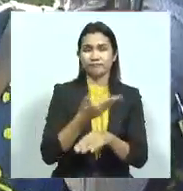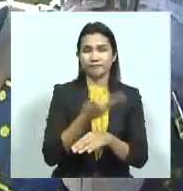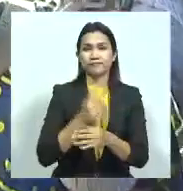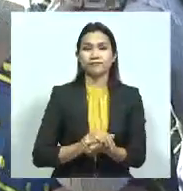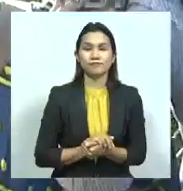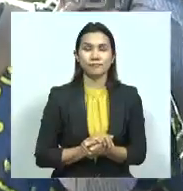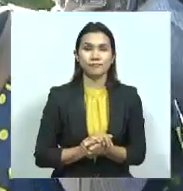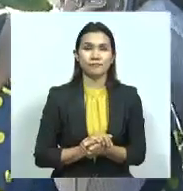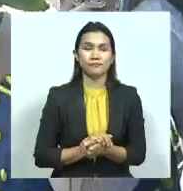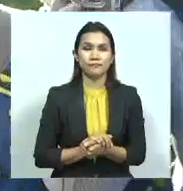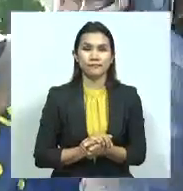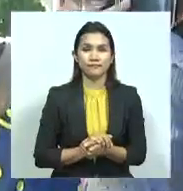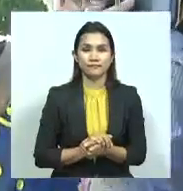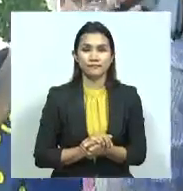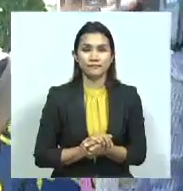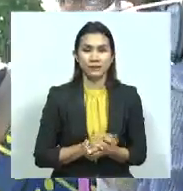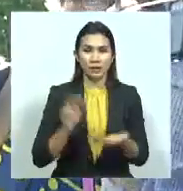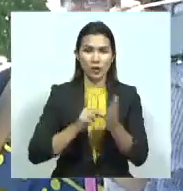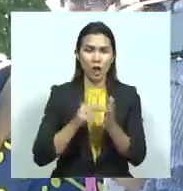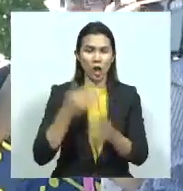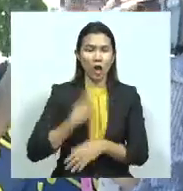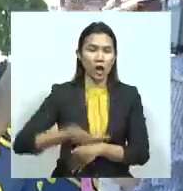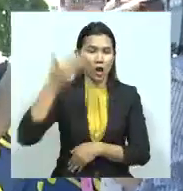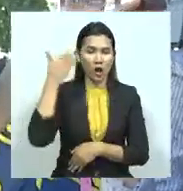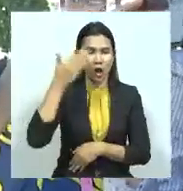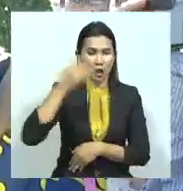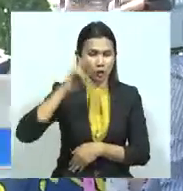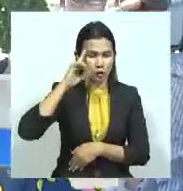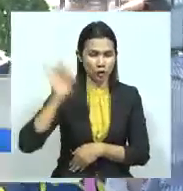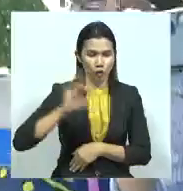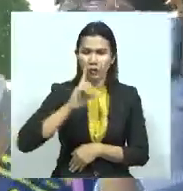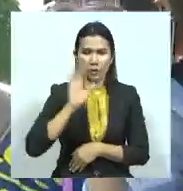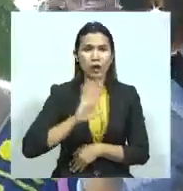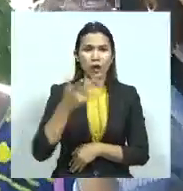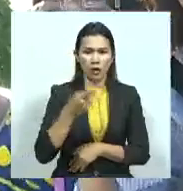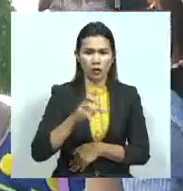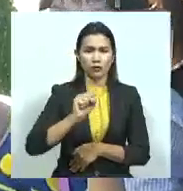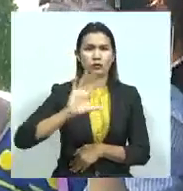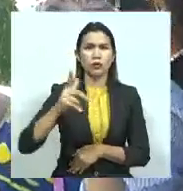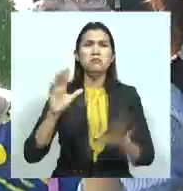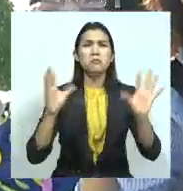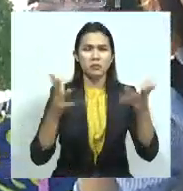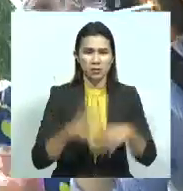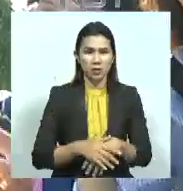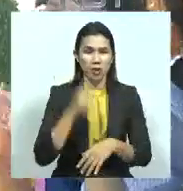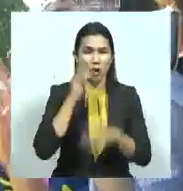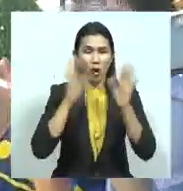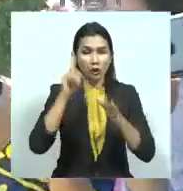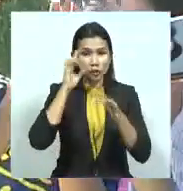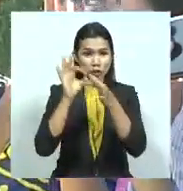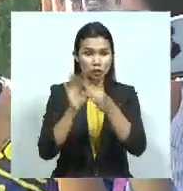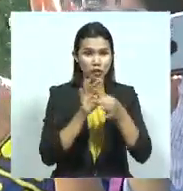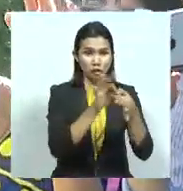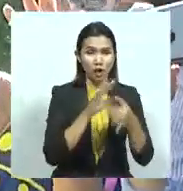บกค่ะ อย่าอยู่กับอดีตนะวันนี้ไม่มีคสช.แล้วนะครับหลายๆคนก็พยายามจะพูดโยงหรือว่า